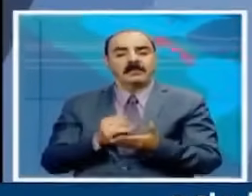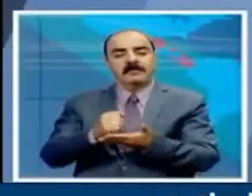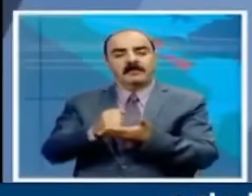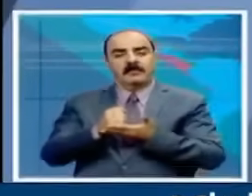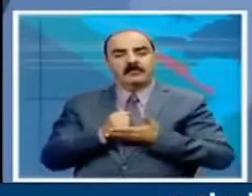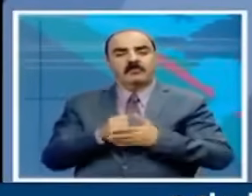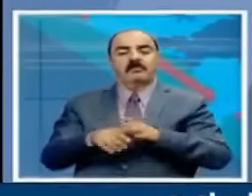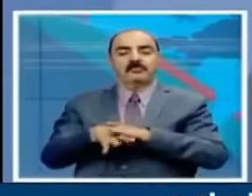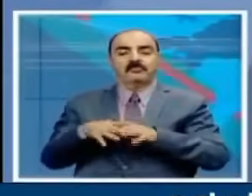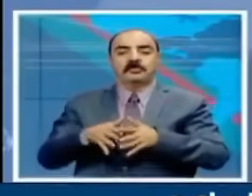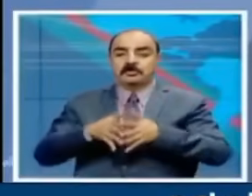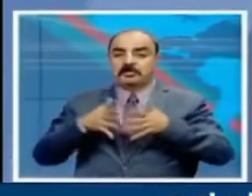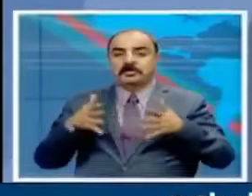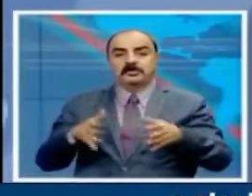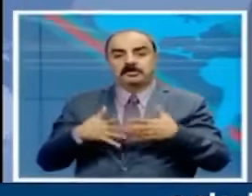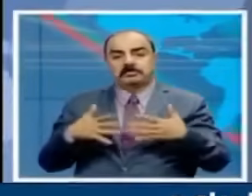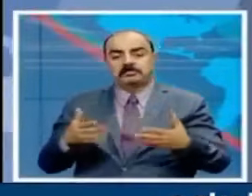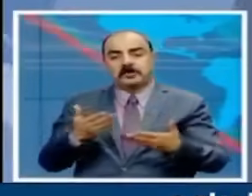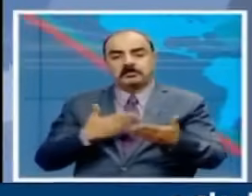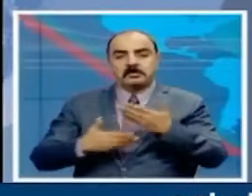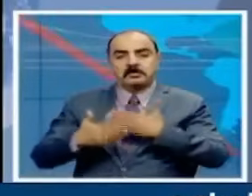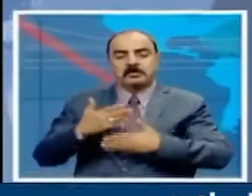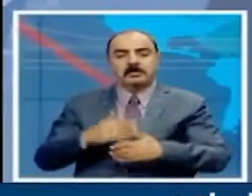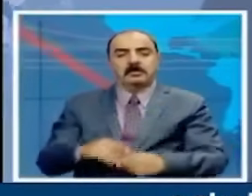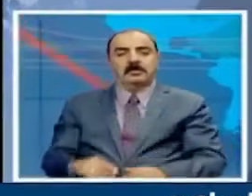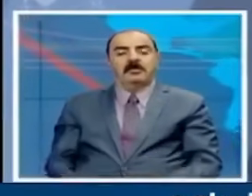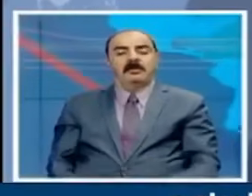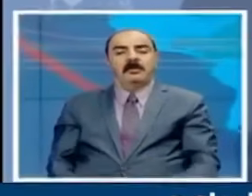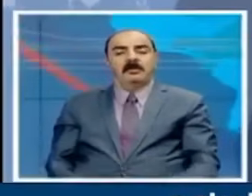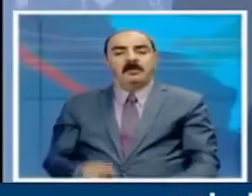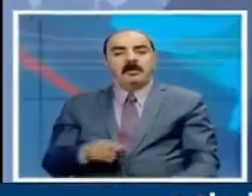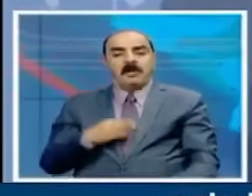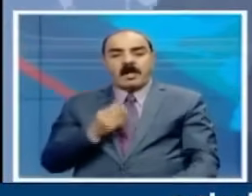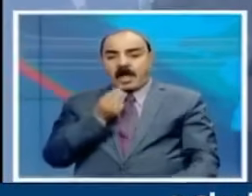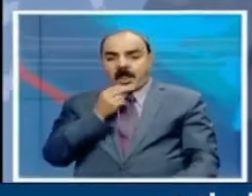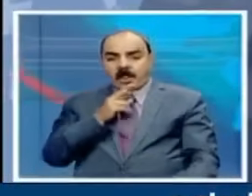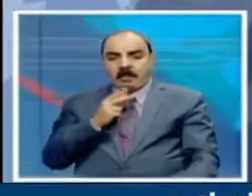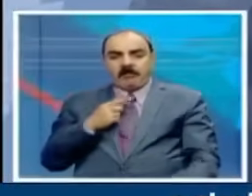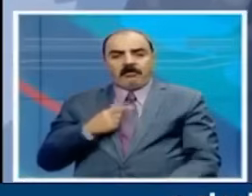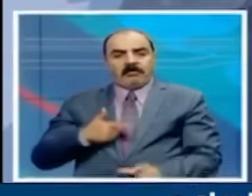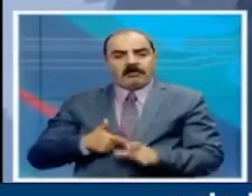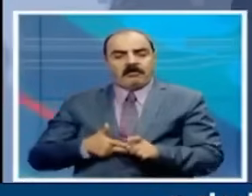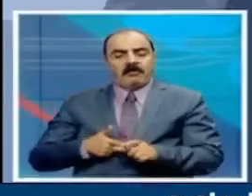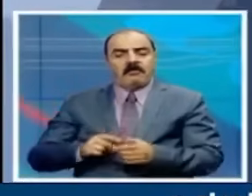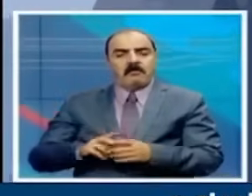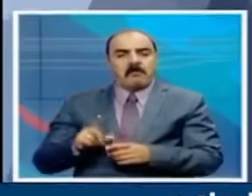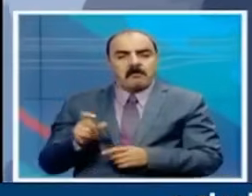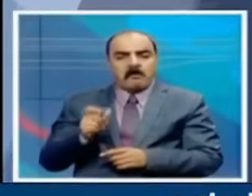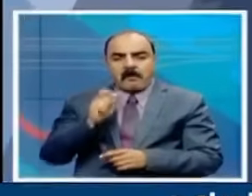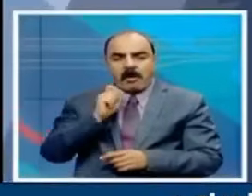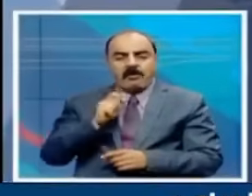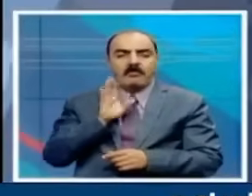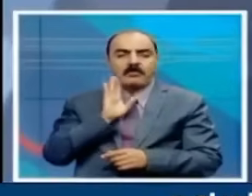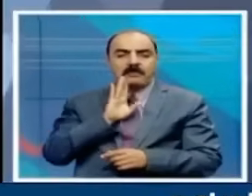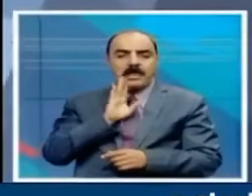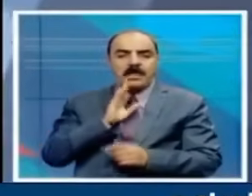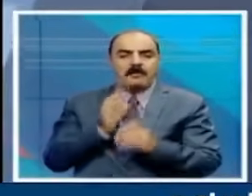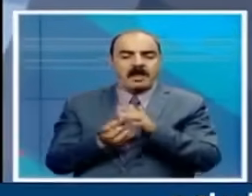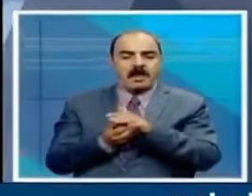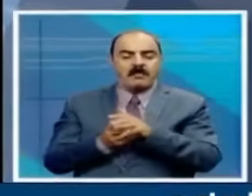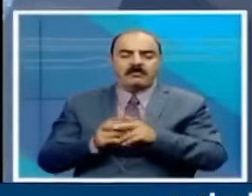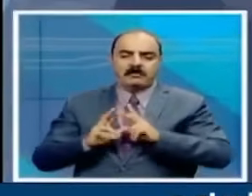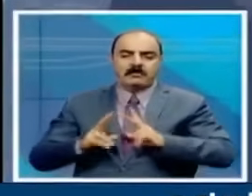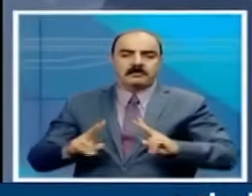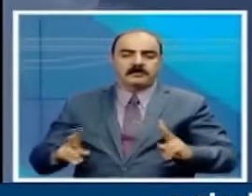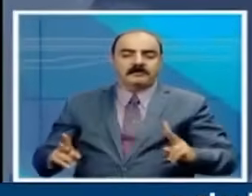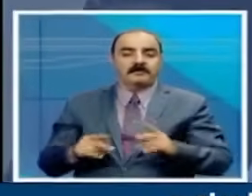خلالها تمويل العديد من المشروعات التنموية ذات الأولوية في مجالات الأمن الغذائي والطاقة والمياه والتعليم